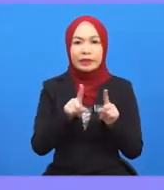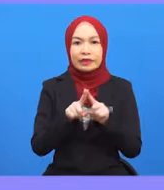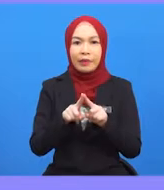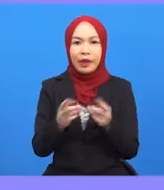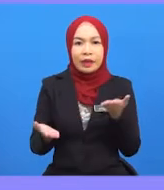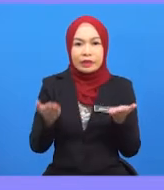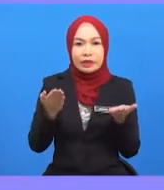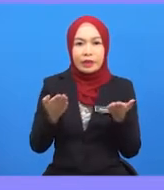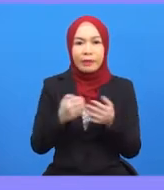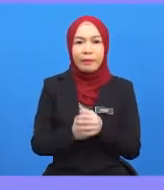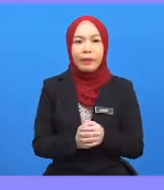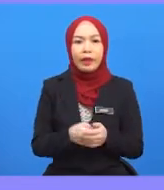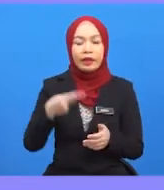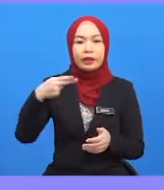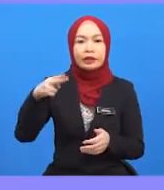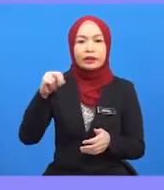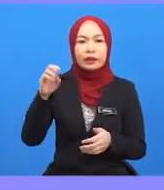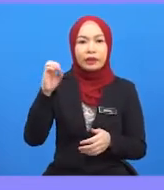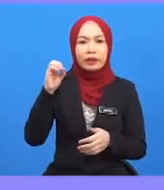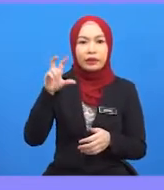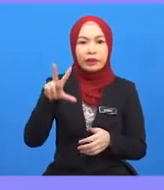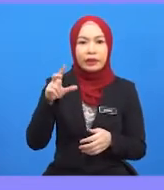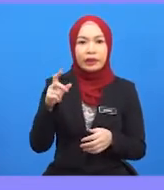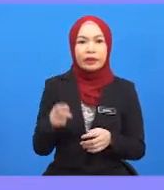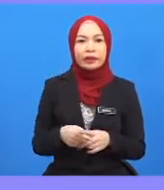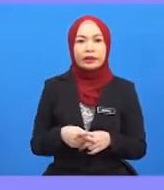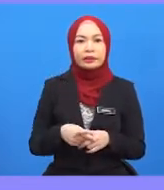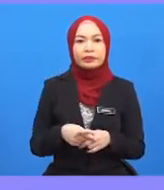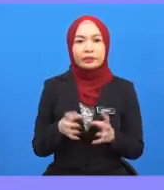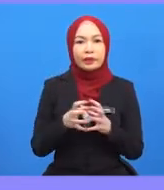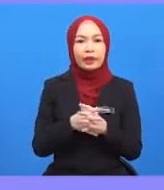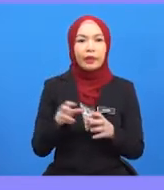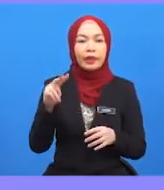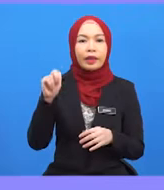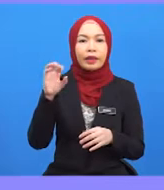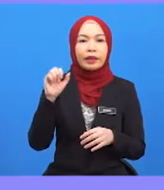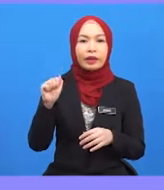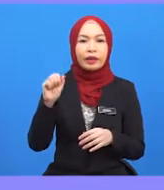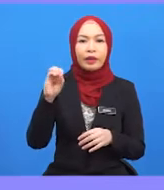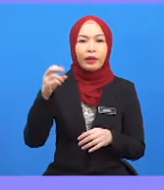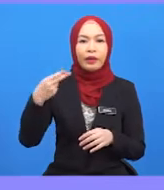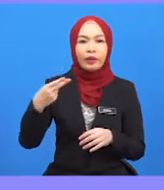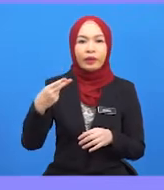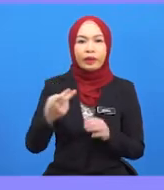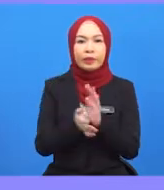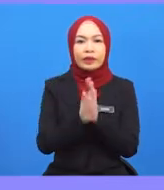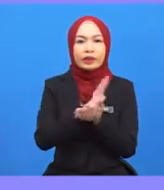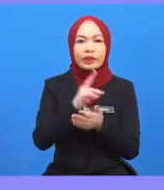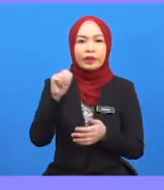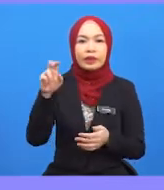seimbang. Okey, HNO3 tambah dengan NaOH